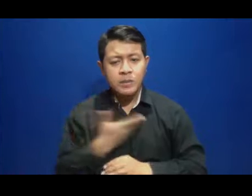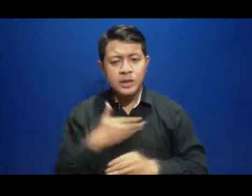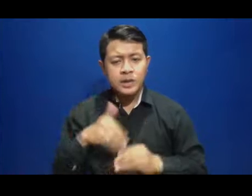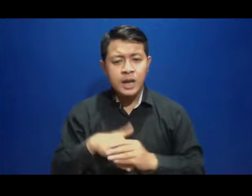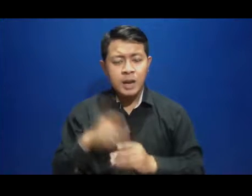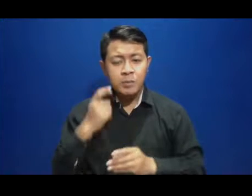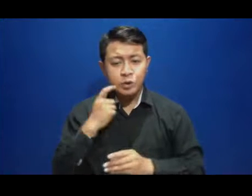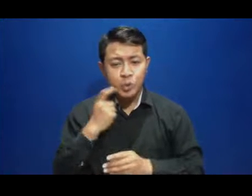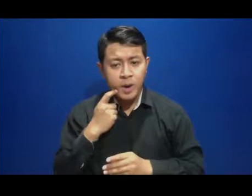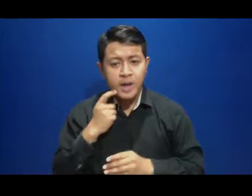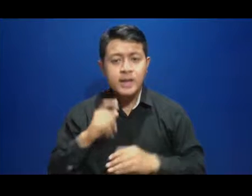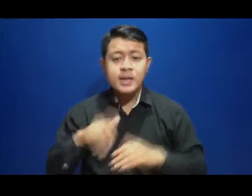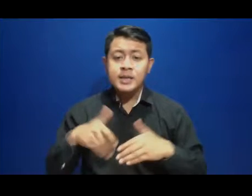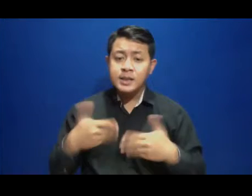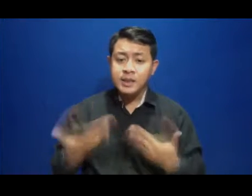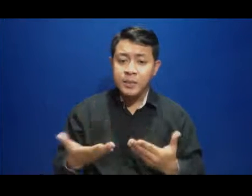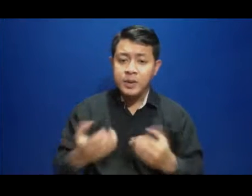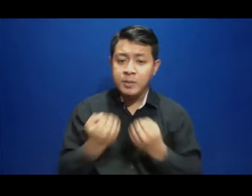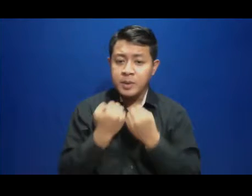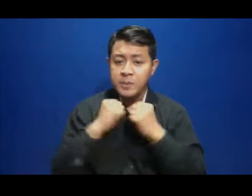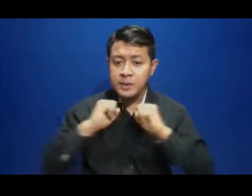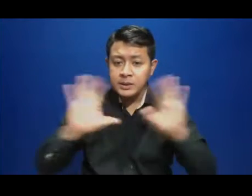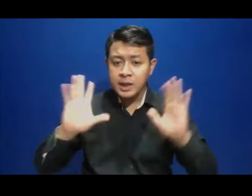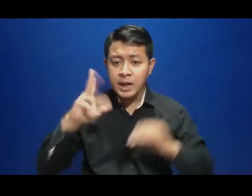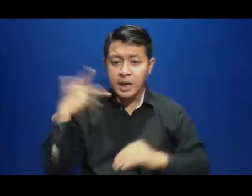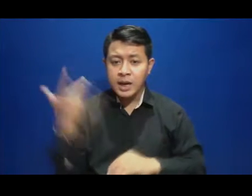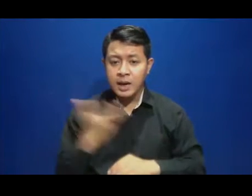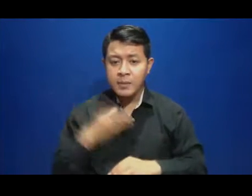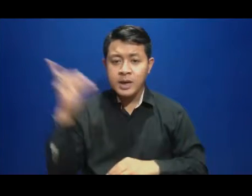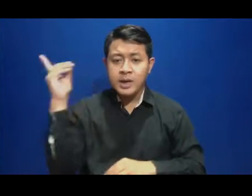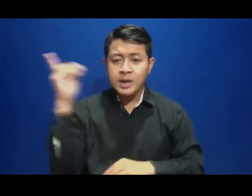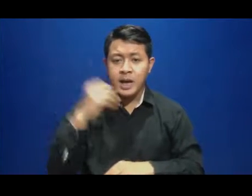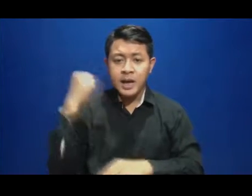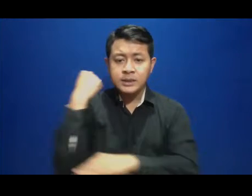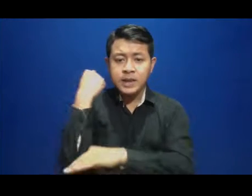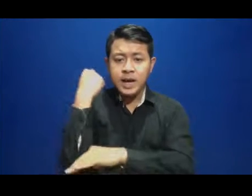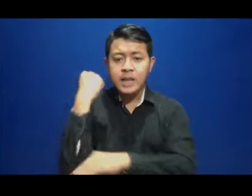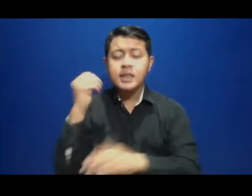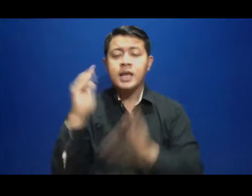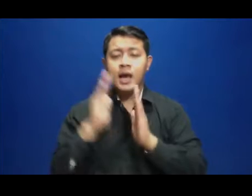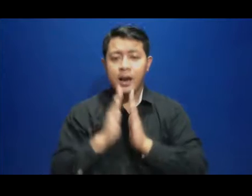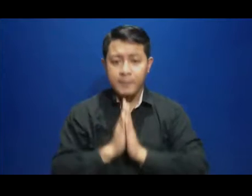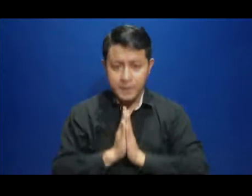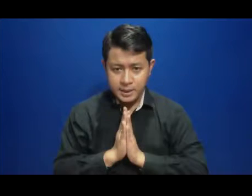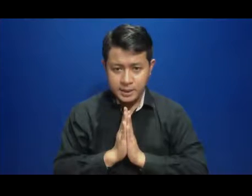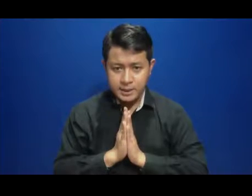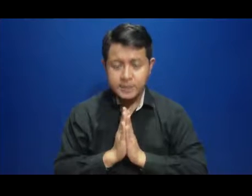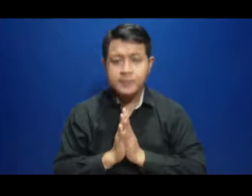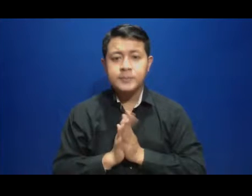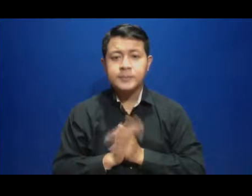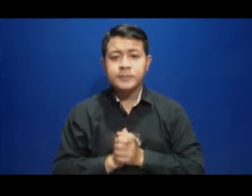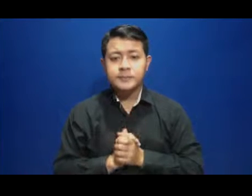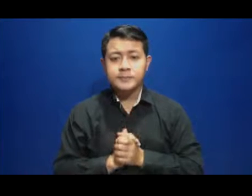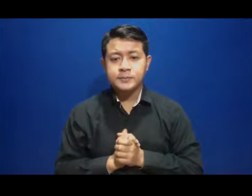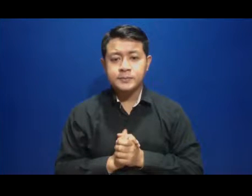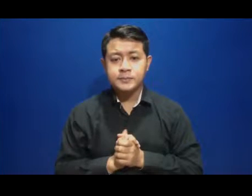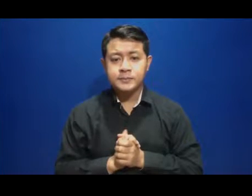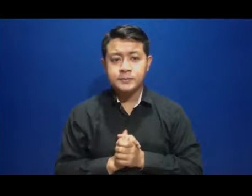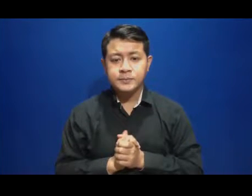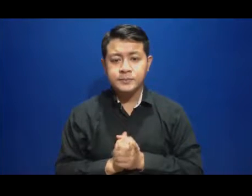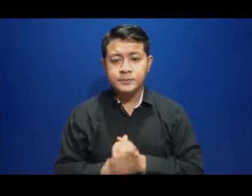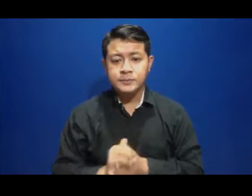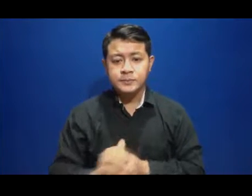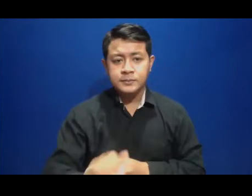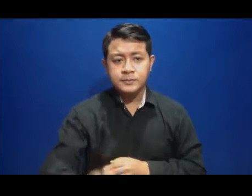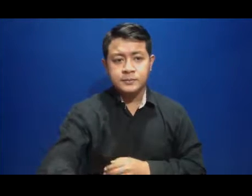kami pun mengampuni yang bersalah pada kami. Dan janganlah masukkan kami ke dalam pencobaan, tapi